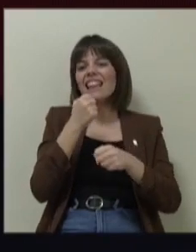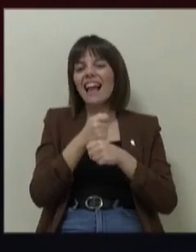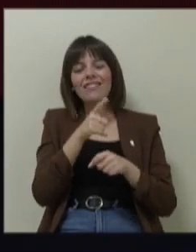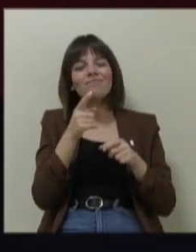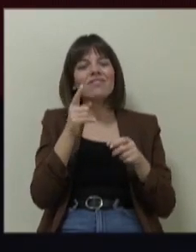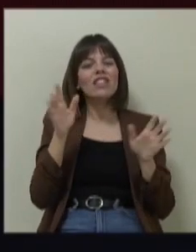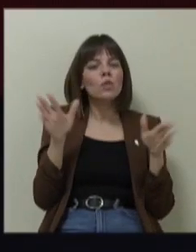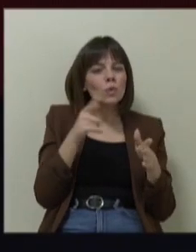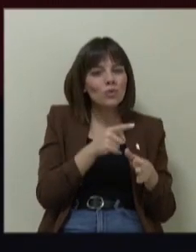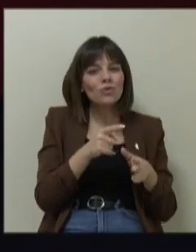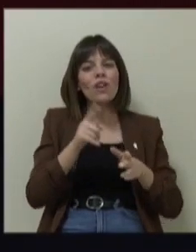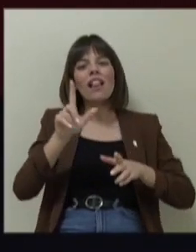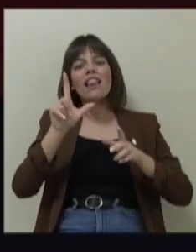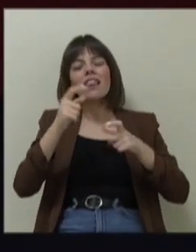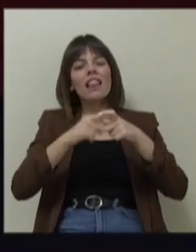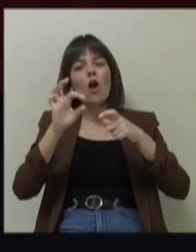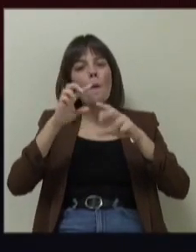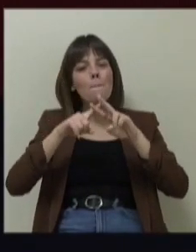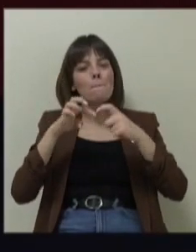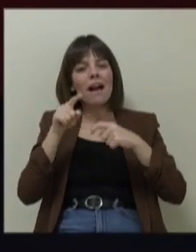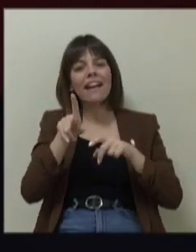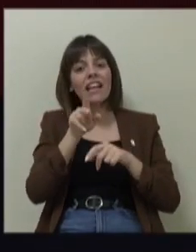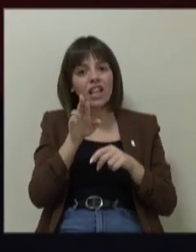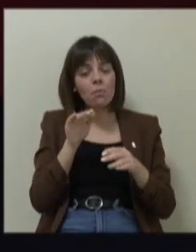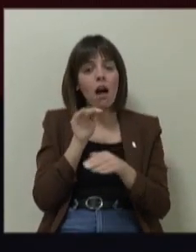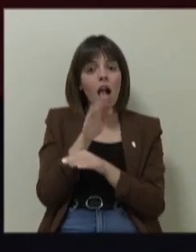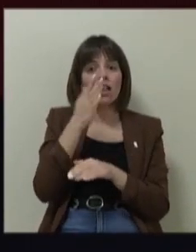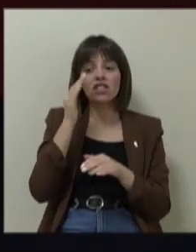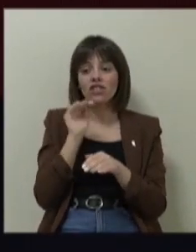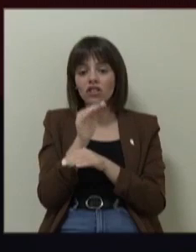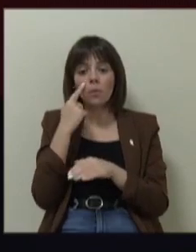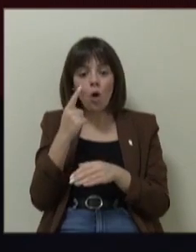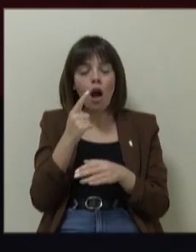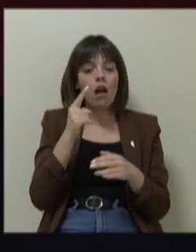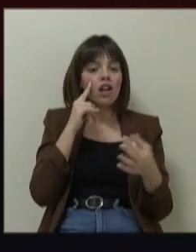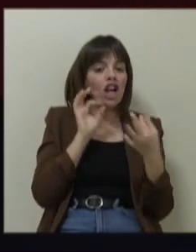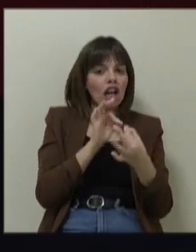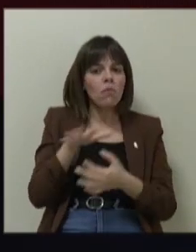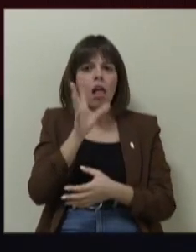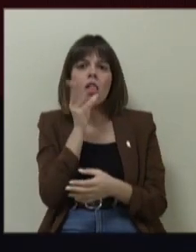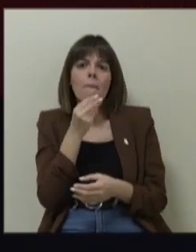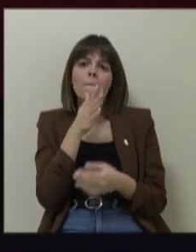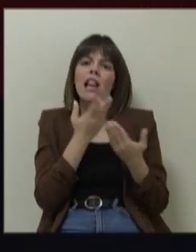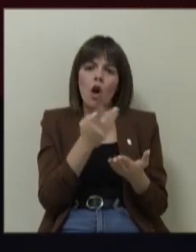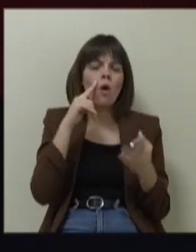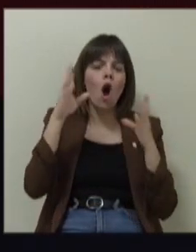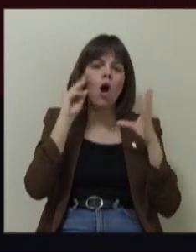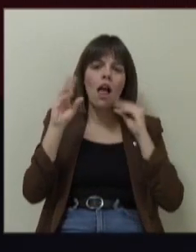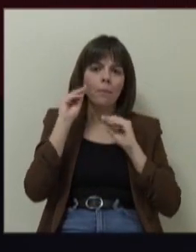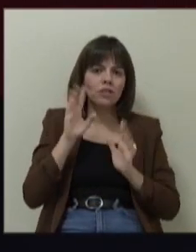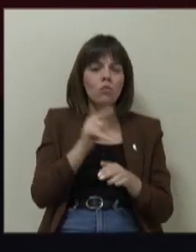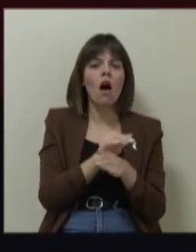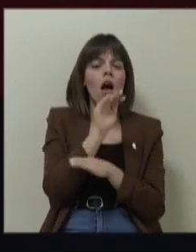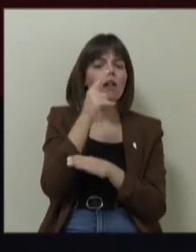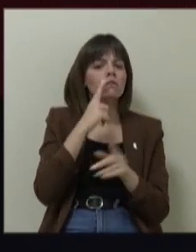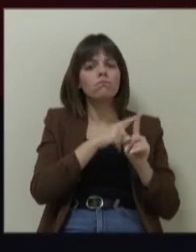gibi yaşamdaki diğer varlıklarla ilişki kurmayı ve onlardan bilgi edinmeyi biliyorlar. Bunu öğrenmişler ve bunu